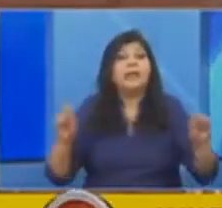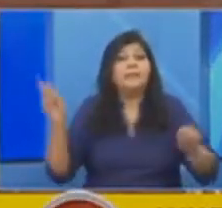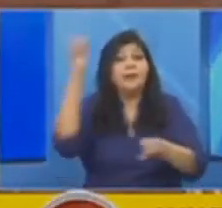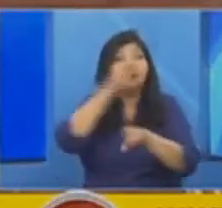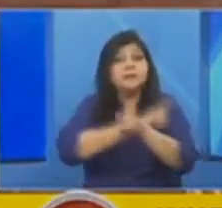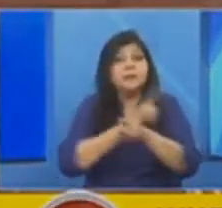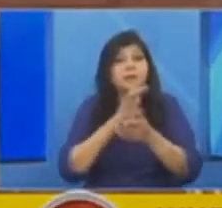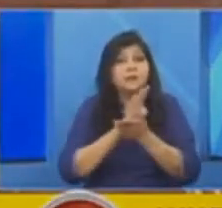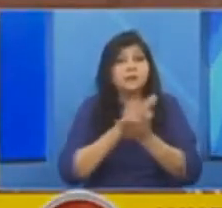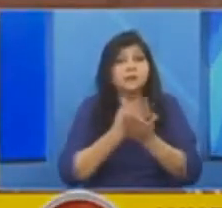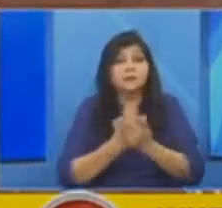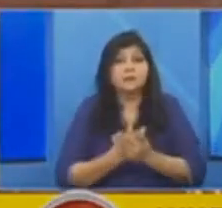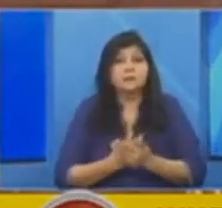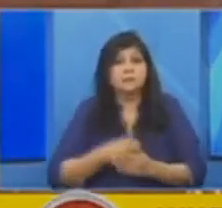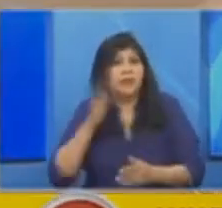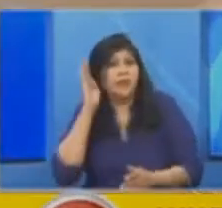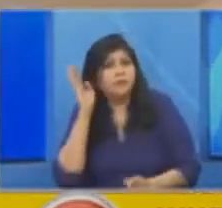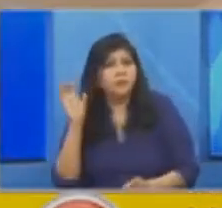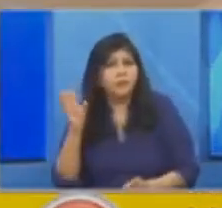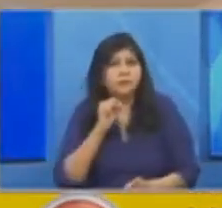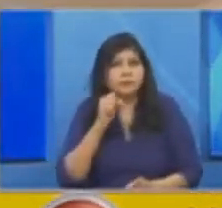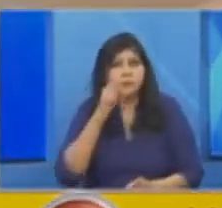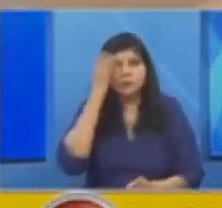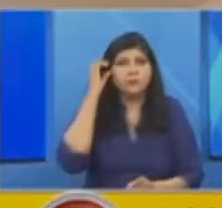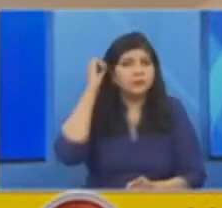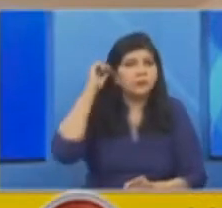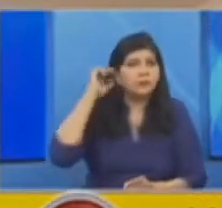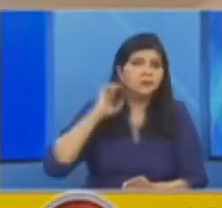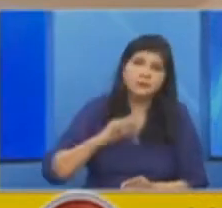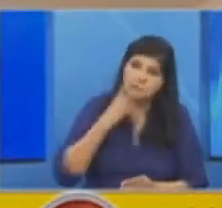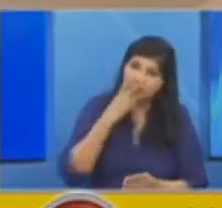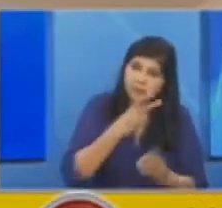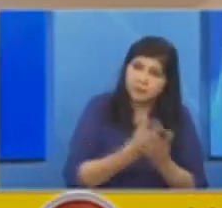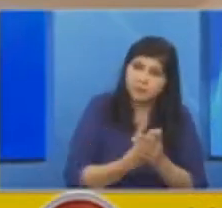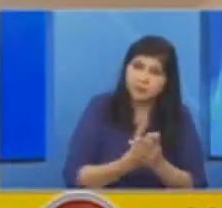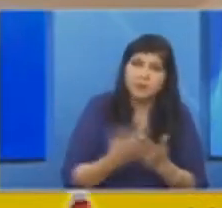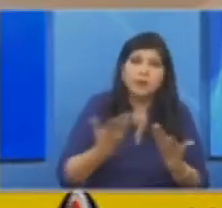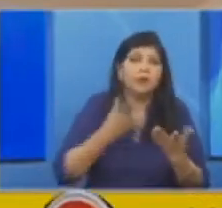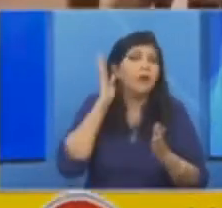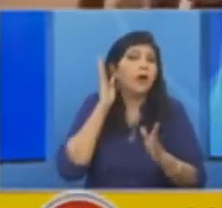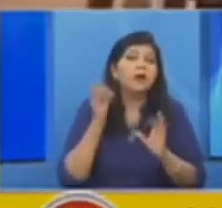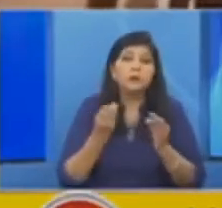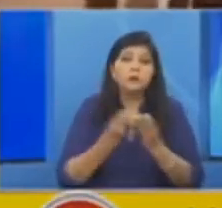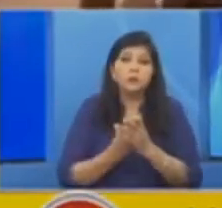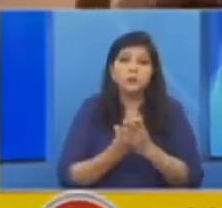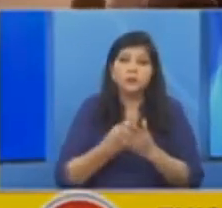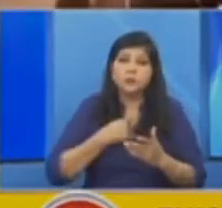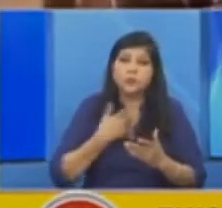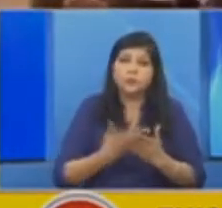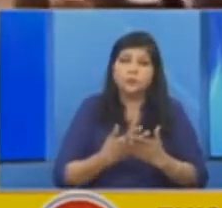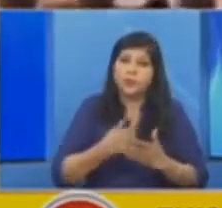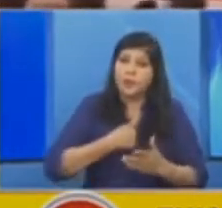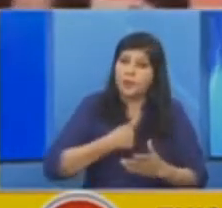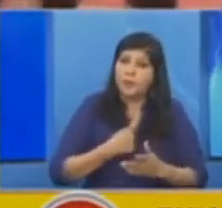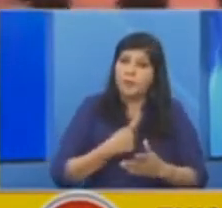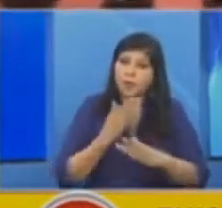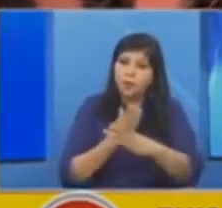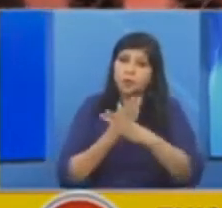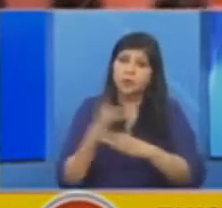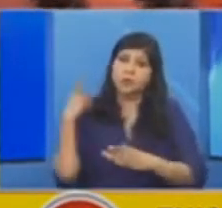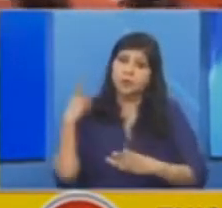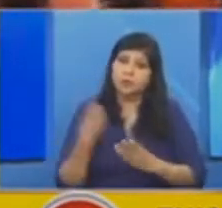थे, तब एक दिल्चस्प खबर पर मेरा ध्यान गया, ये खबर है हमारे सुरक्षावलों के